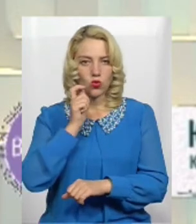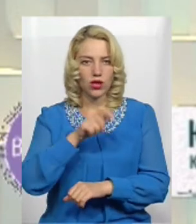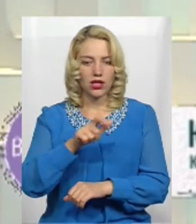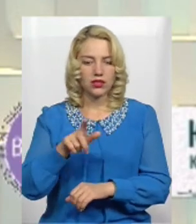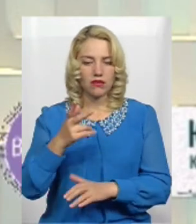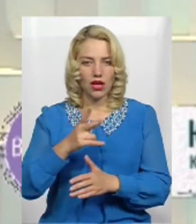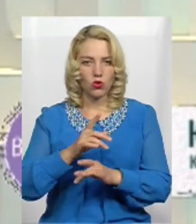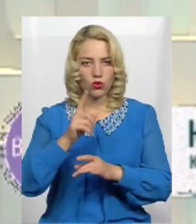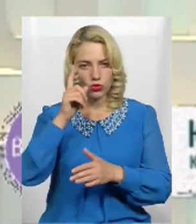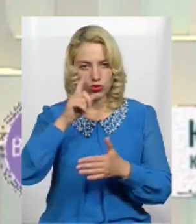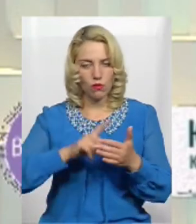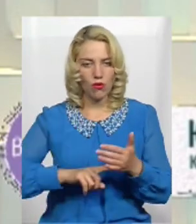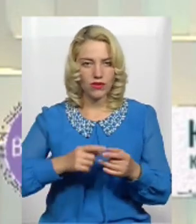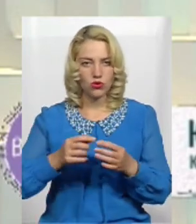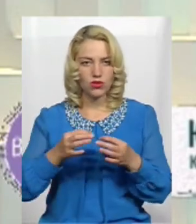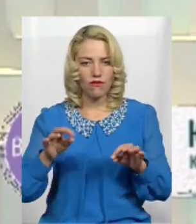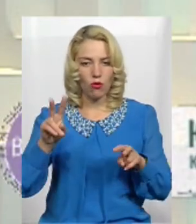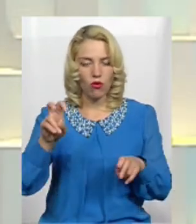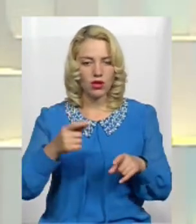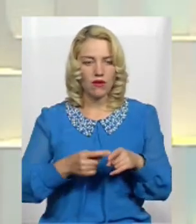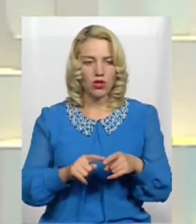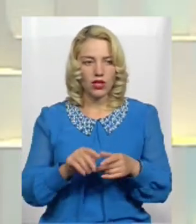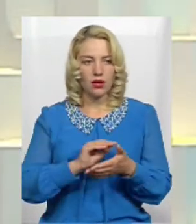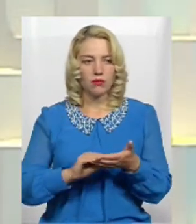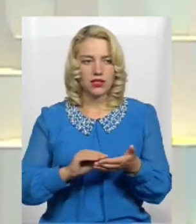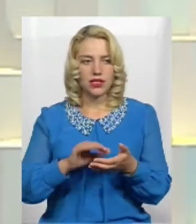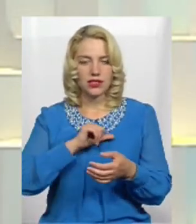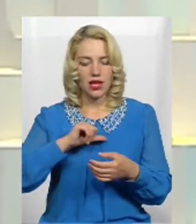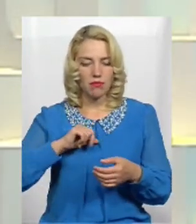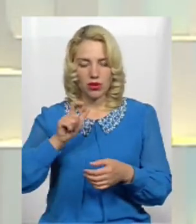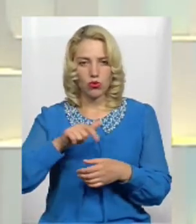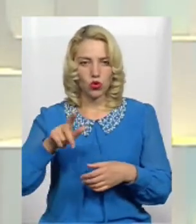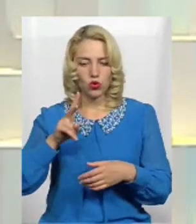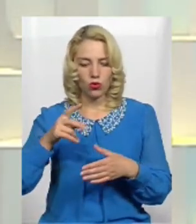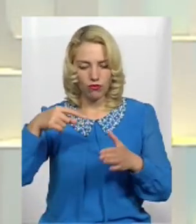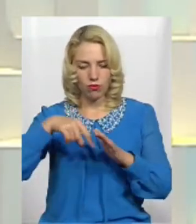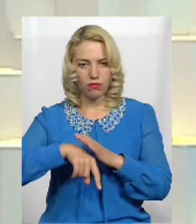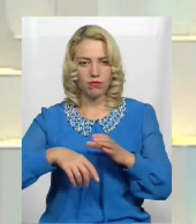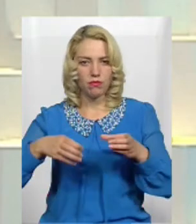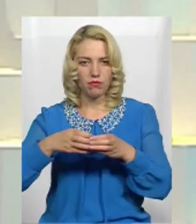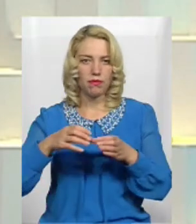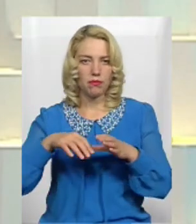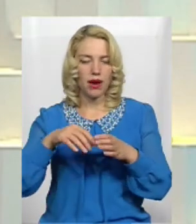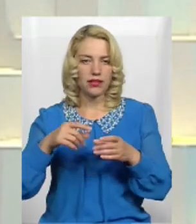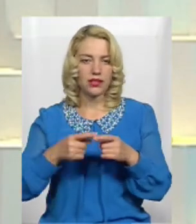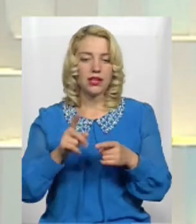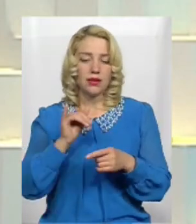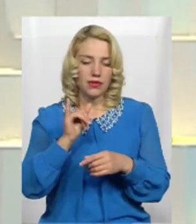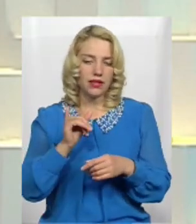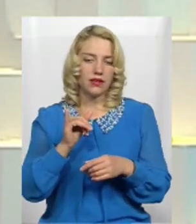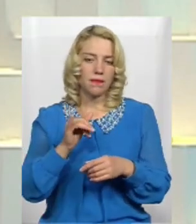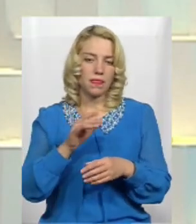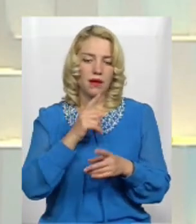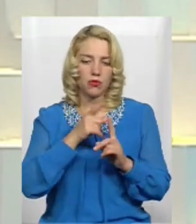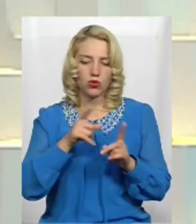яку сповідує «Свобода», вона пишеться самими партійцями. Тобто на протязі всієї своєї політичної